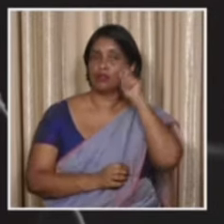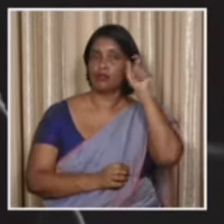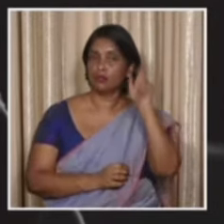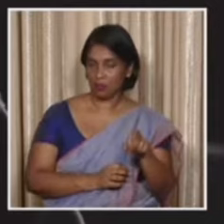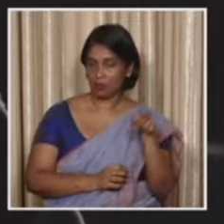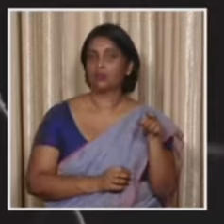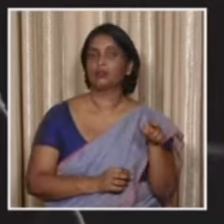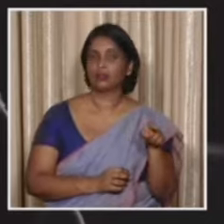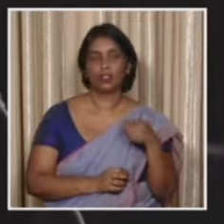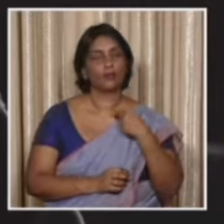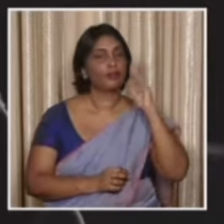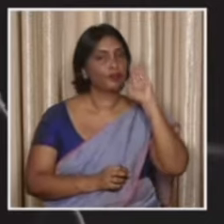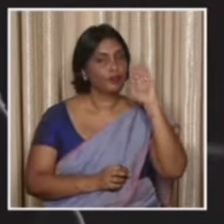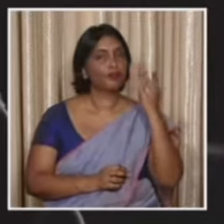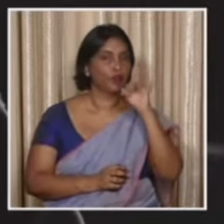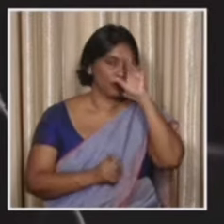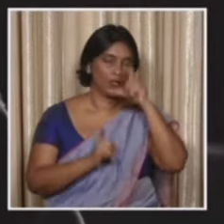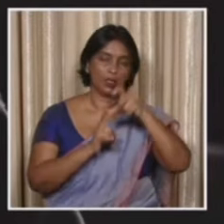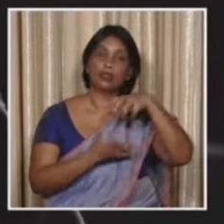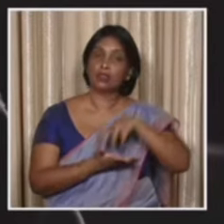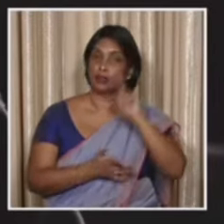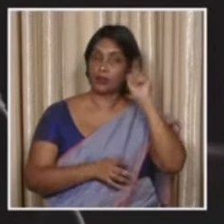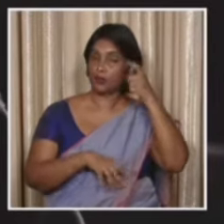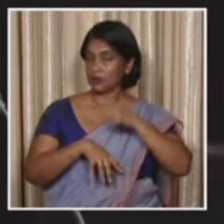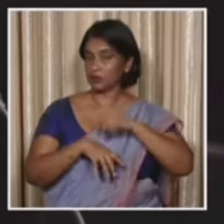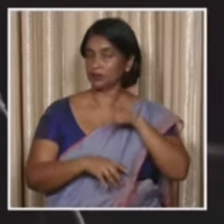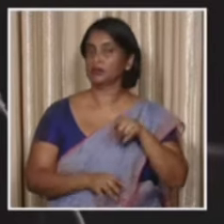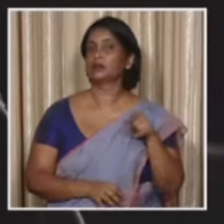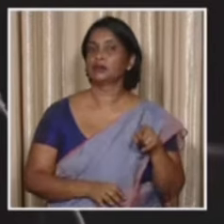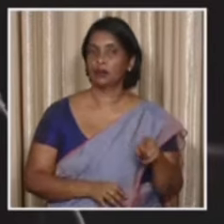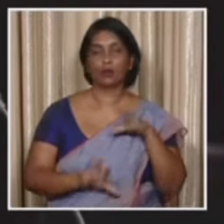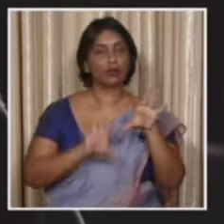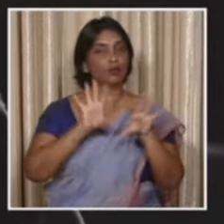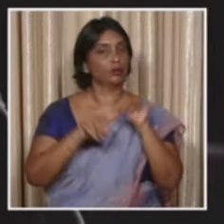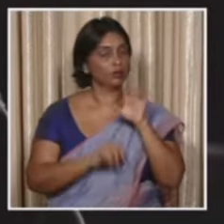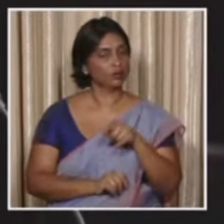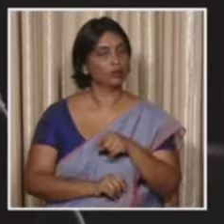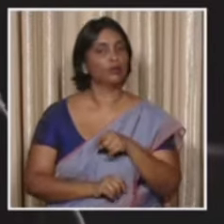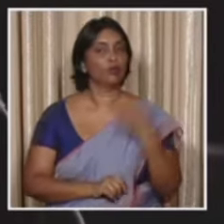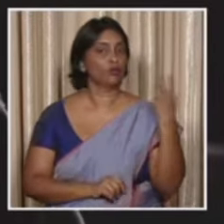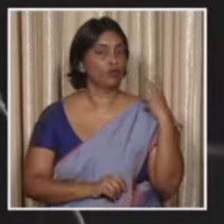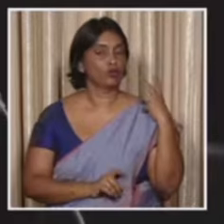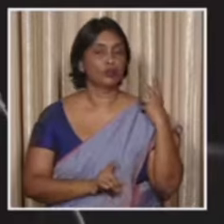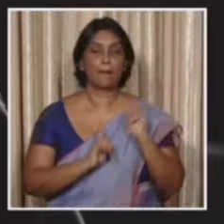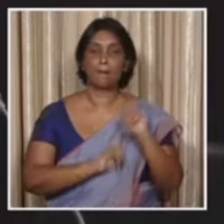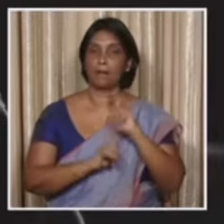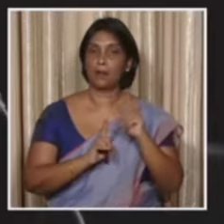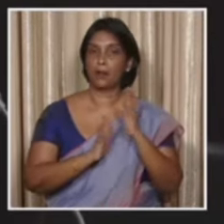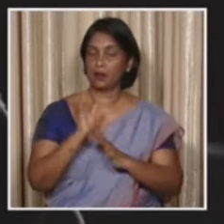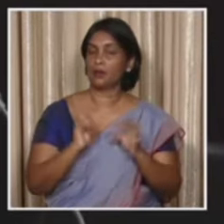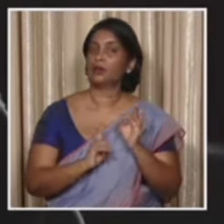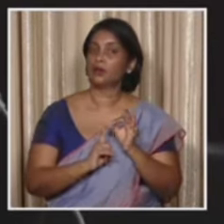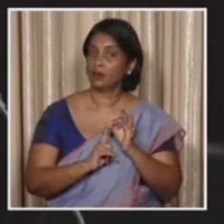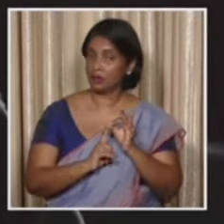குருநாயகலை மாவட்டத்தின் முதலாவது தெரிவு செய்யப்பட்ட பாராளுமன்ற உறுப்பினர் என்ற ஒரு அந்தஸ்து. முன்னாள் செனட்டர் ஹஷீம்